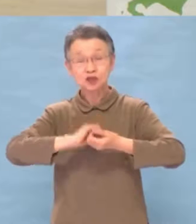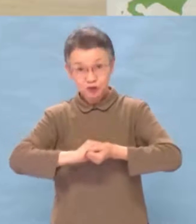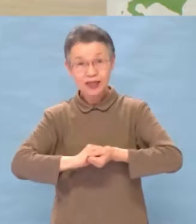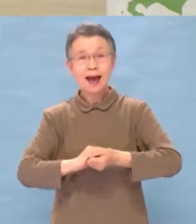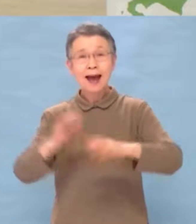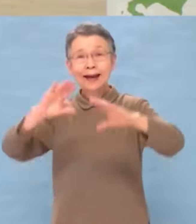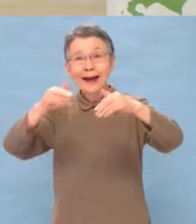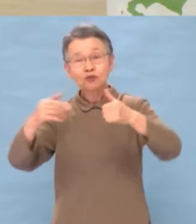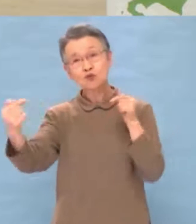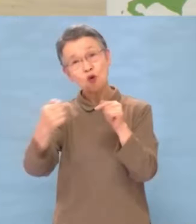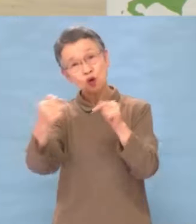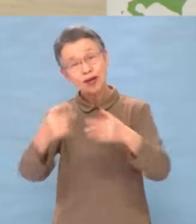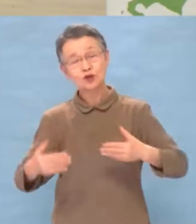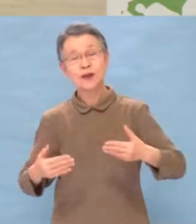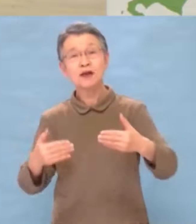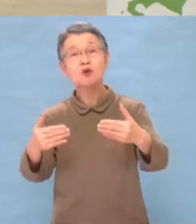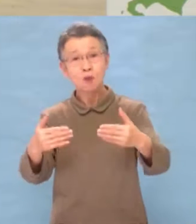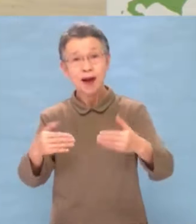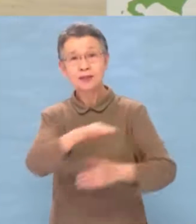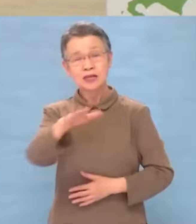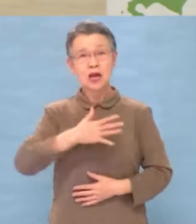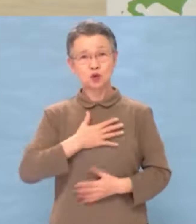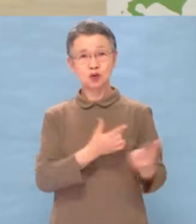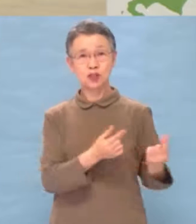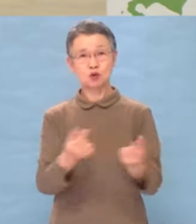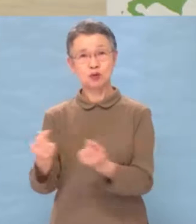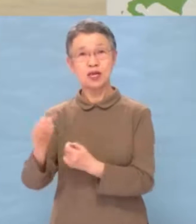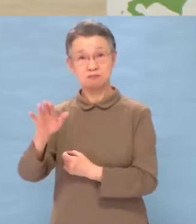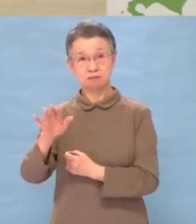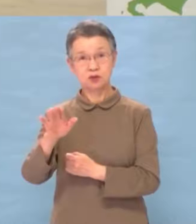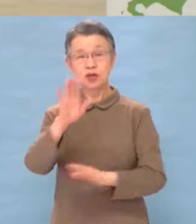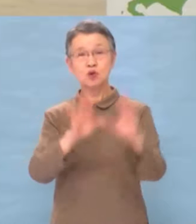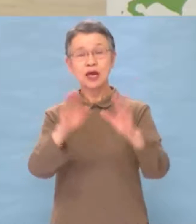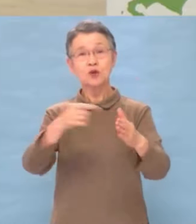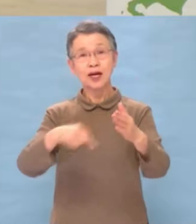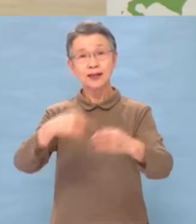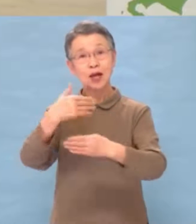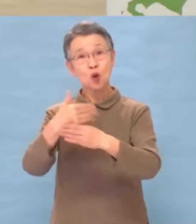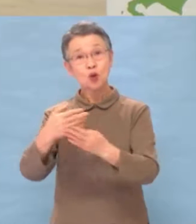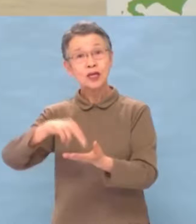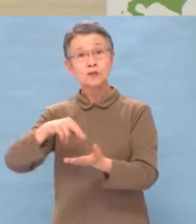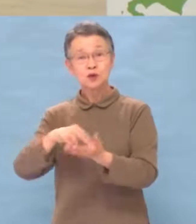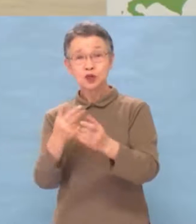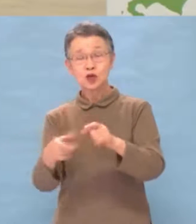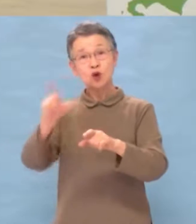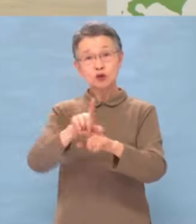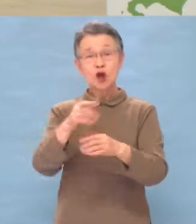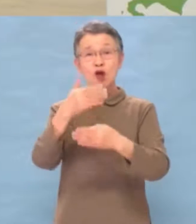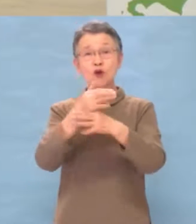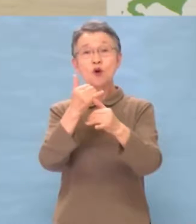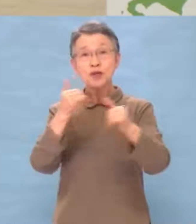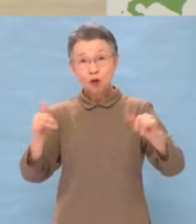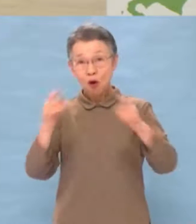交交渉が進められているのは承知の通りでありまして、こういった中、どうといたしましても、一層の同盟